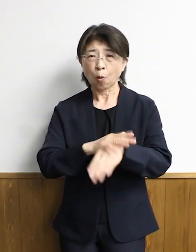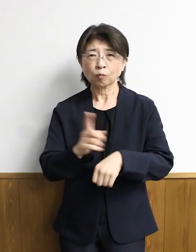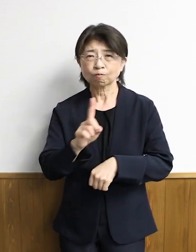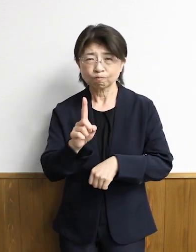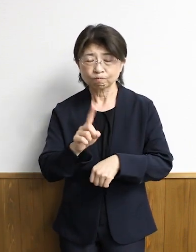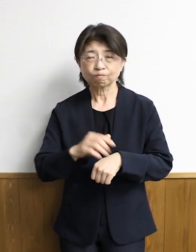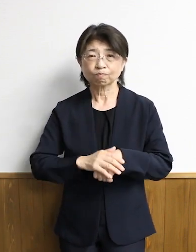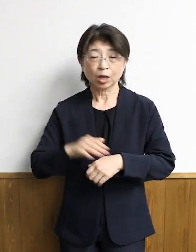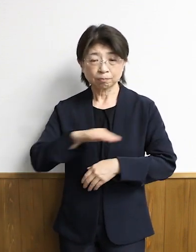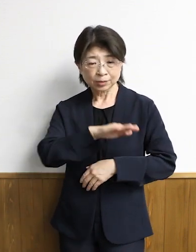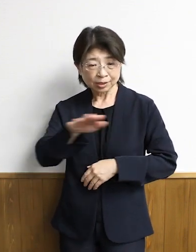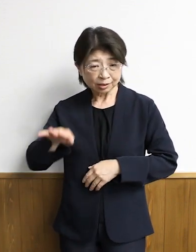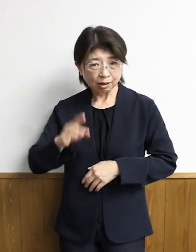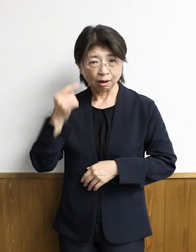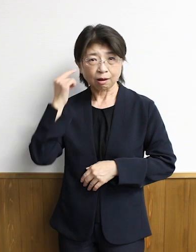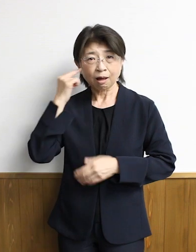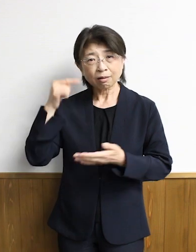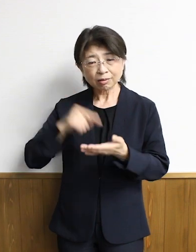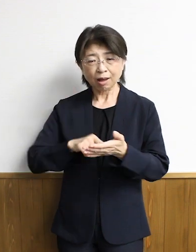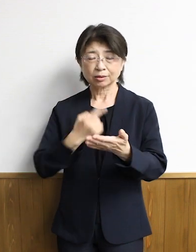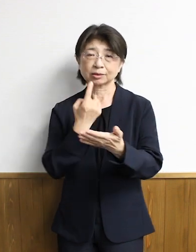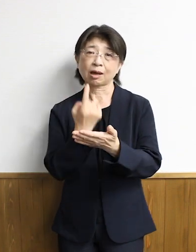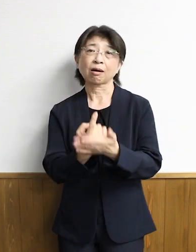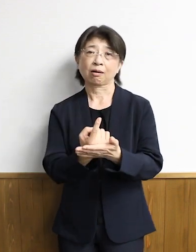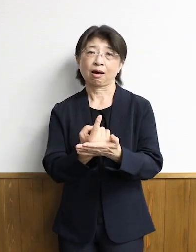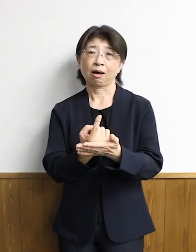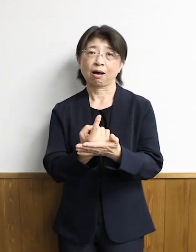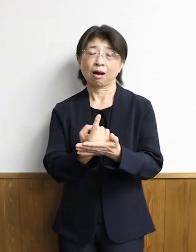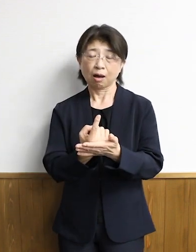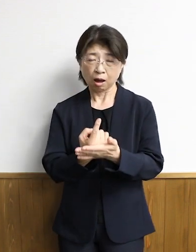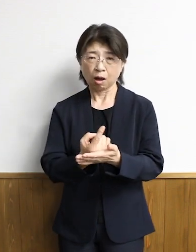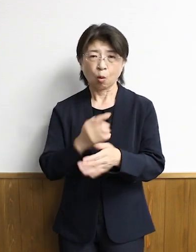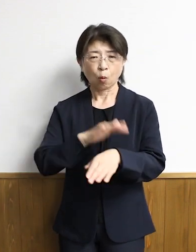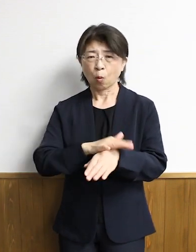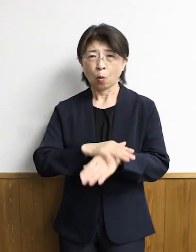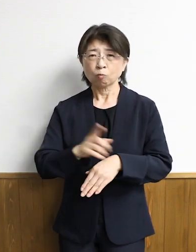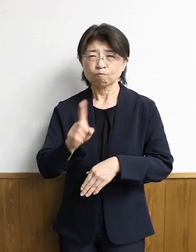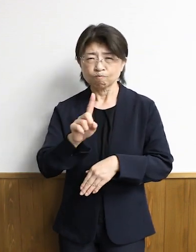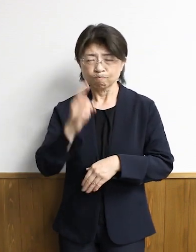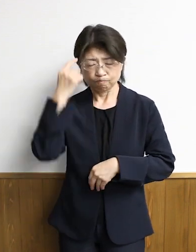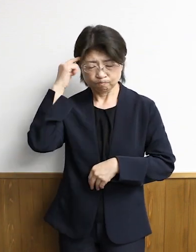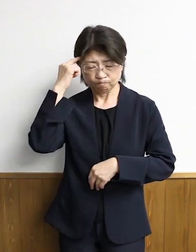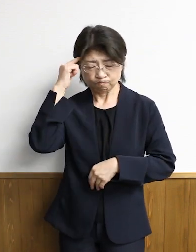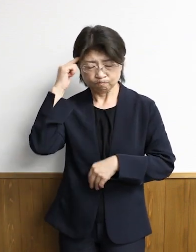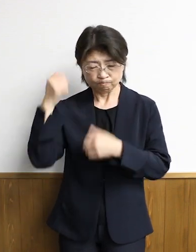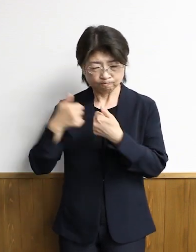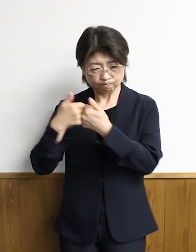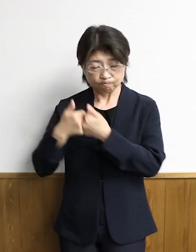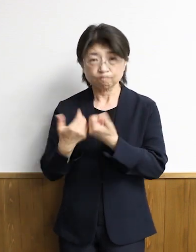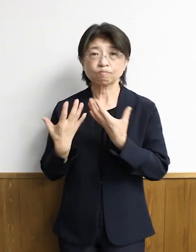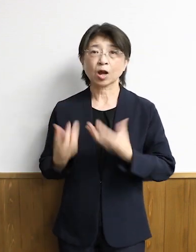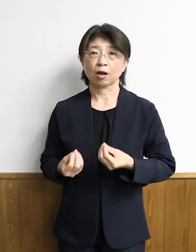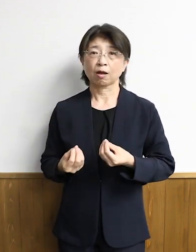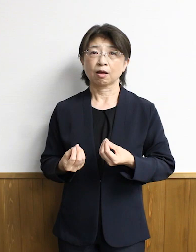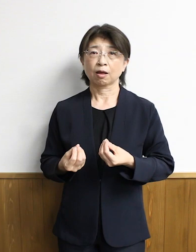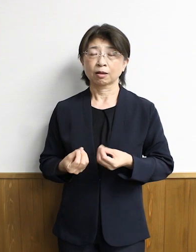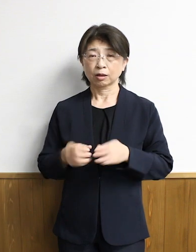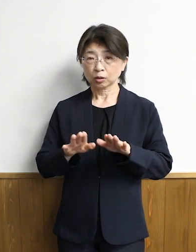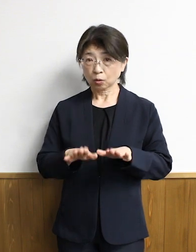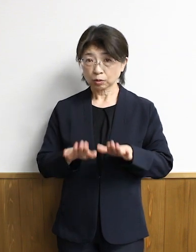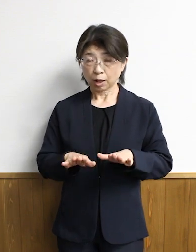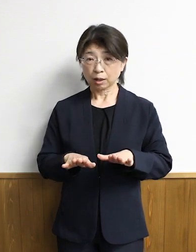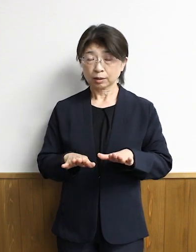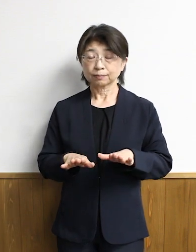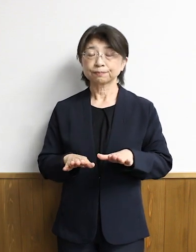誰もが参加しやすい事業にするためにはどうすれば良いかを検討し今回新た